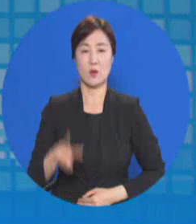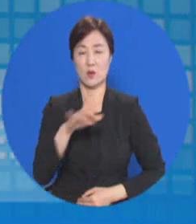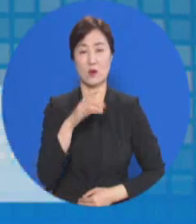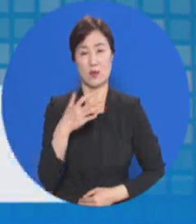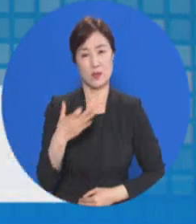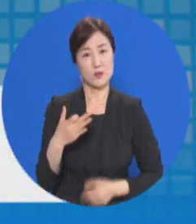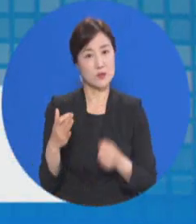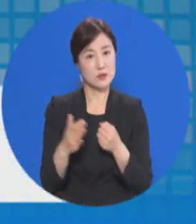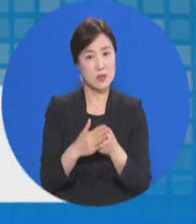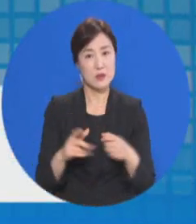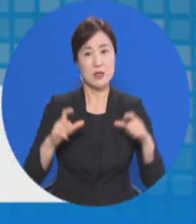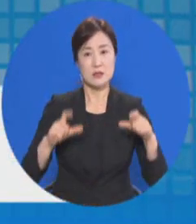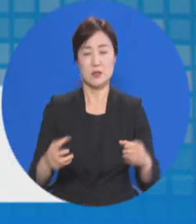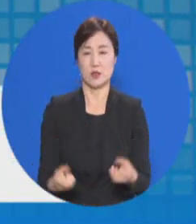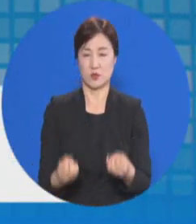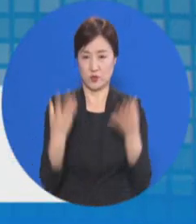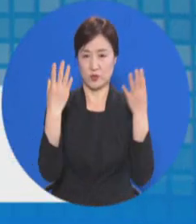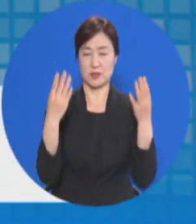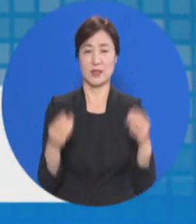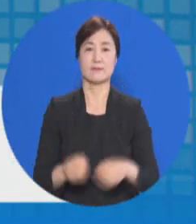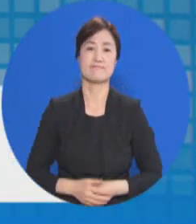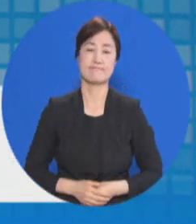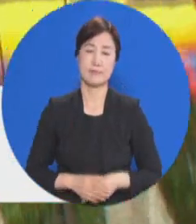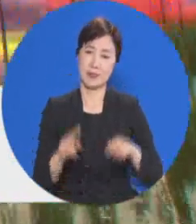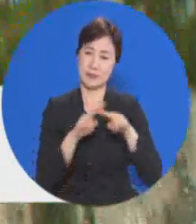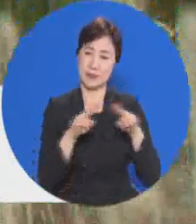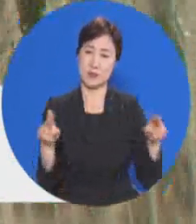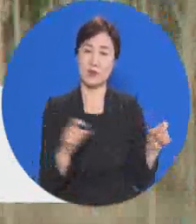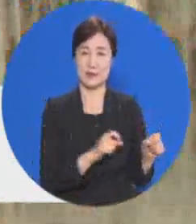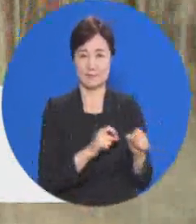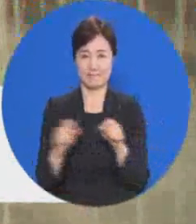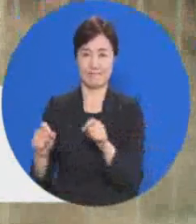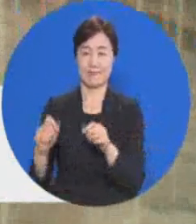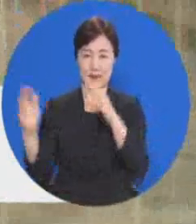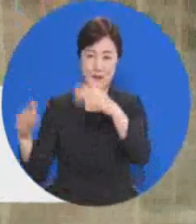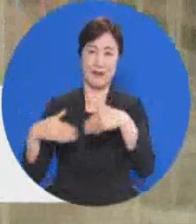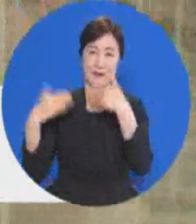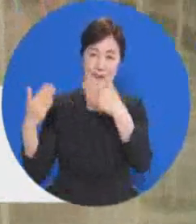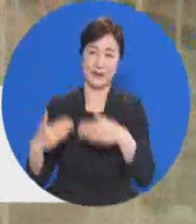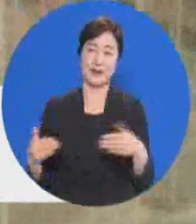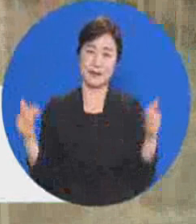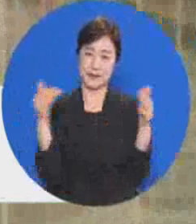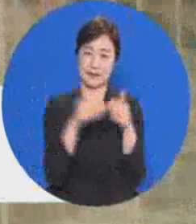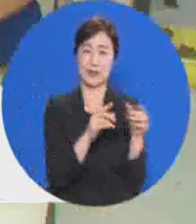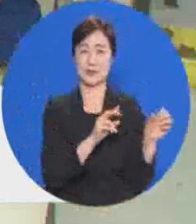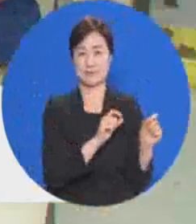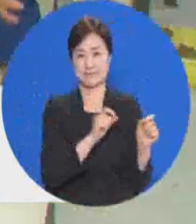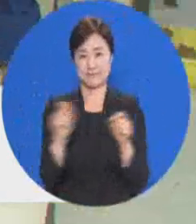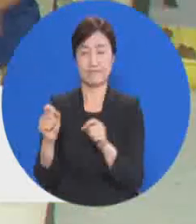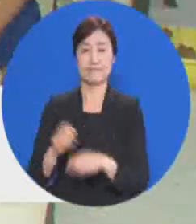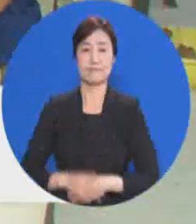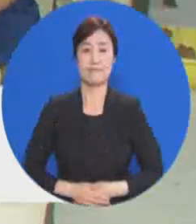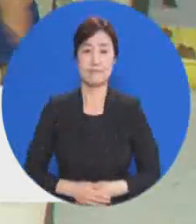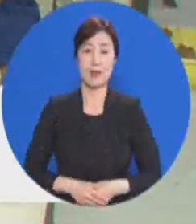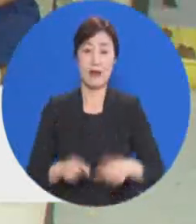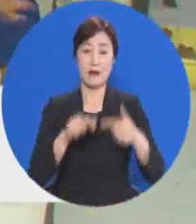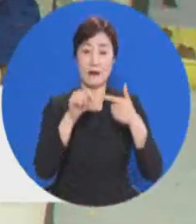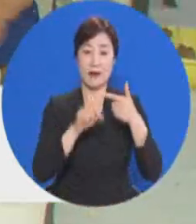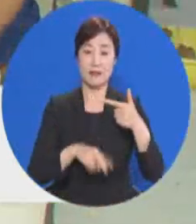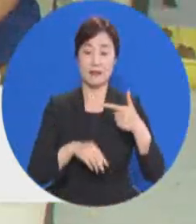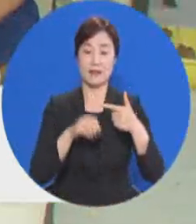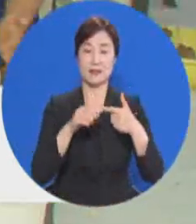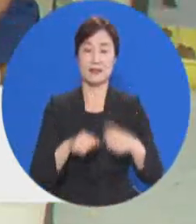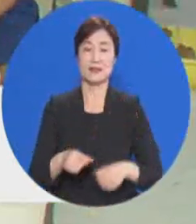코로나19로 인한 지역 축제의 공백이 가을까지 이어질 전망입니다. 강진구는 오는 10월 열릴 예정이었던